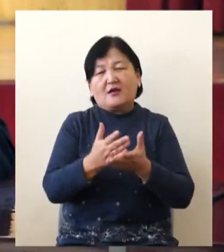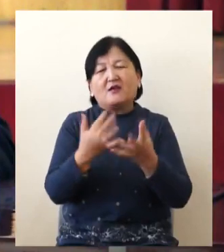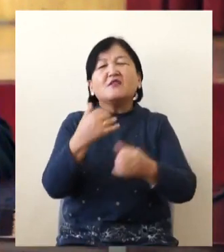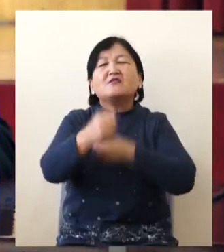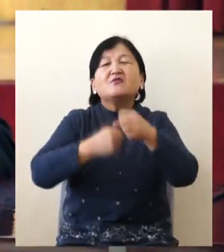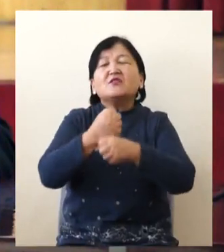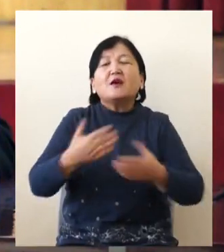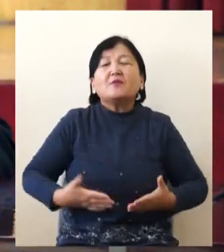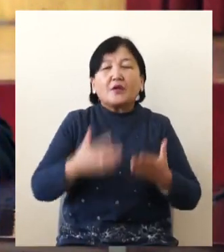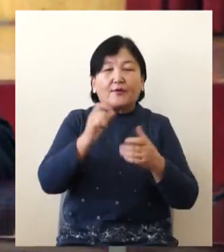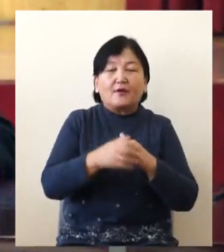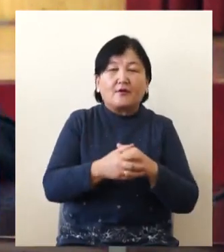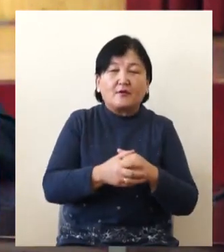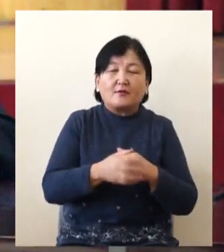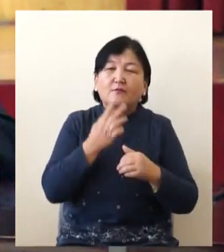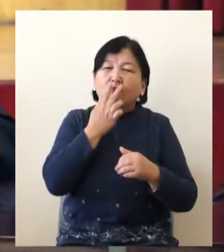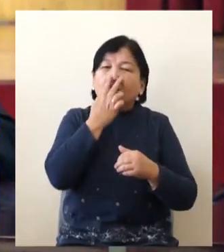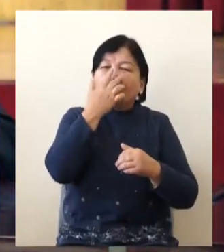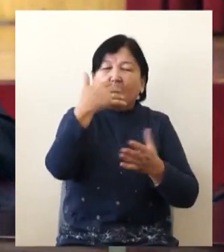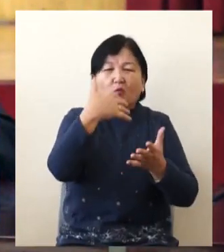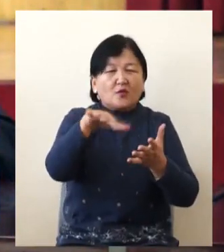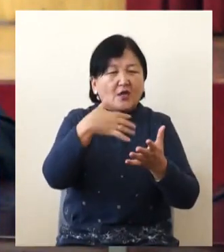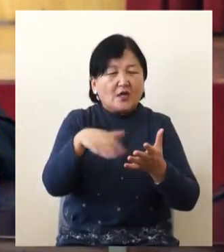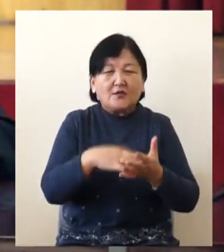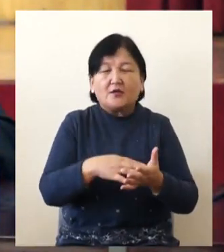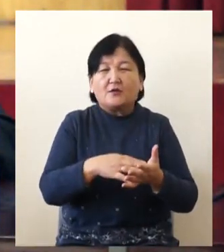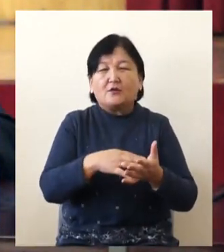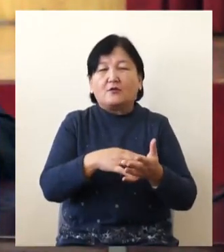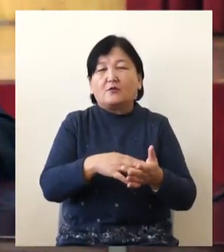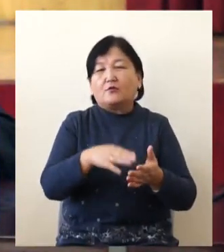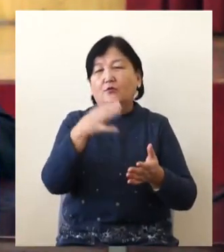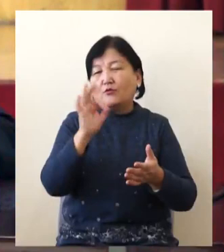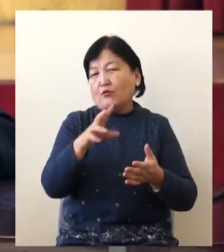Өнөөдрийн бидний утааны төлбөр